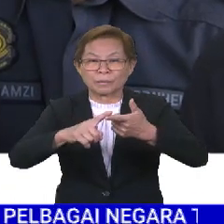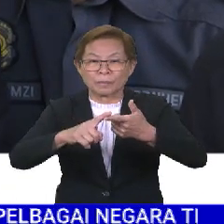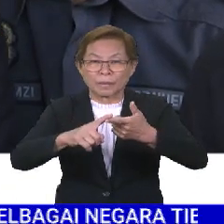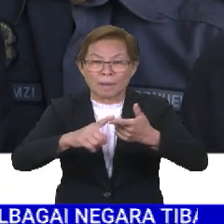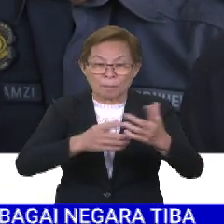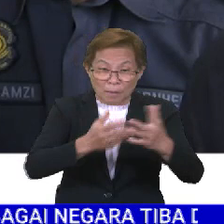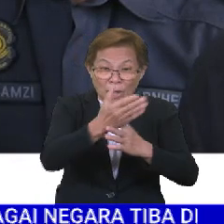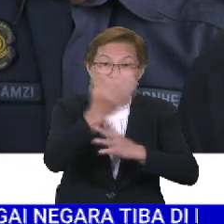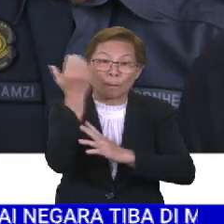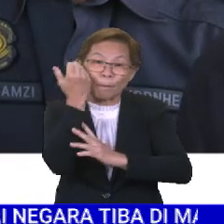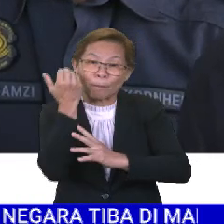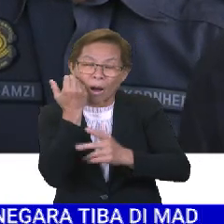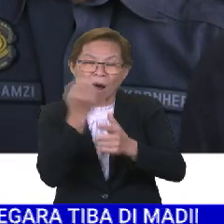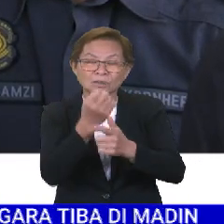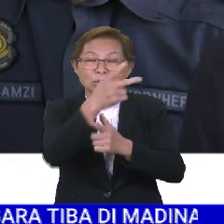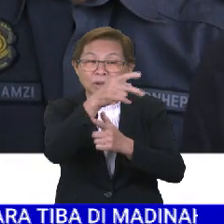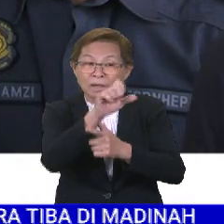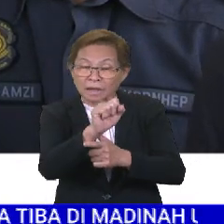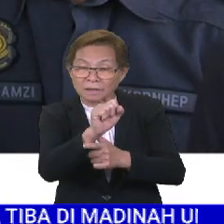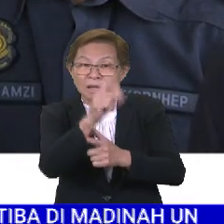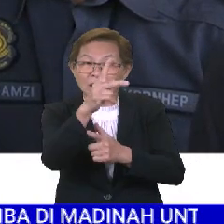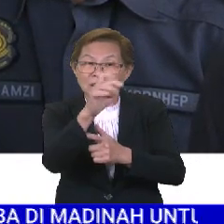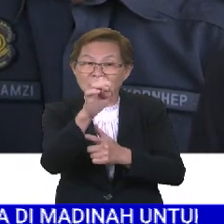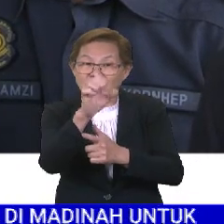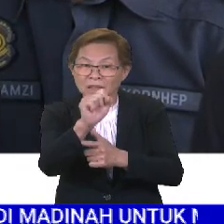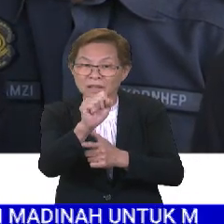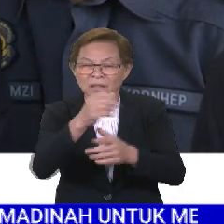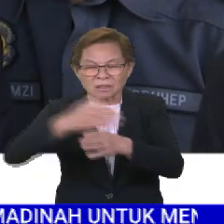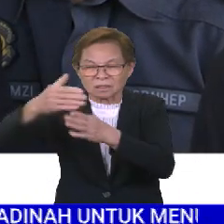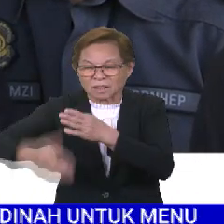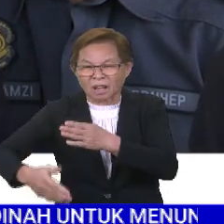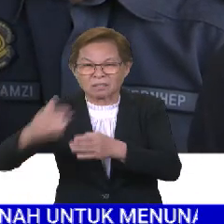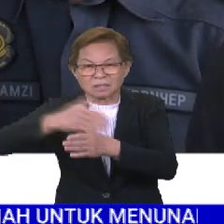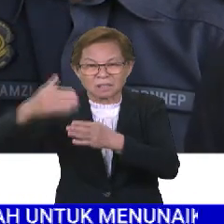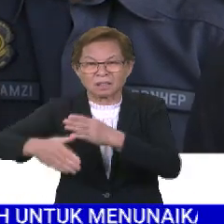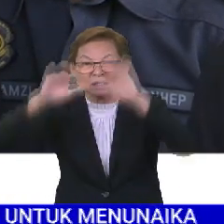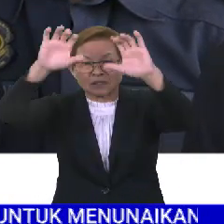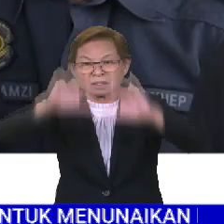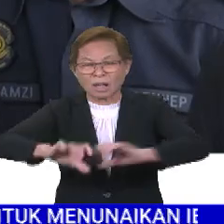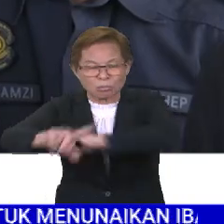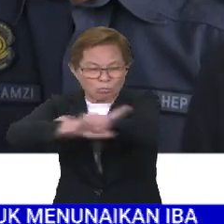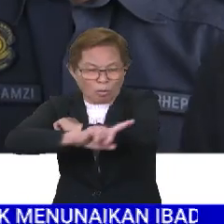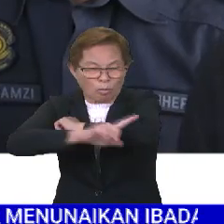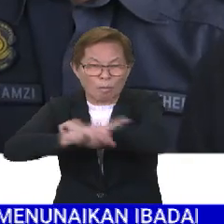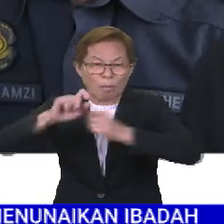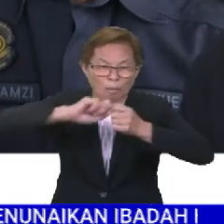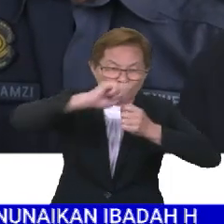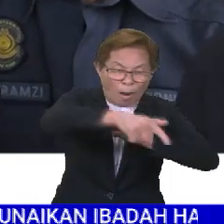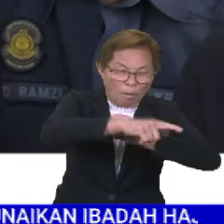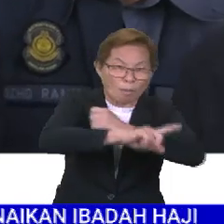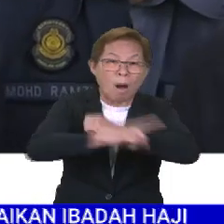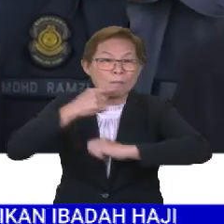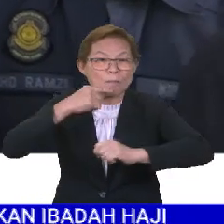melalui mahkamah ataupun kes-kes yang diselesaikan melalui kaedah compound melalui